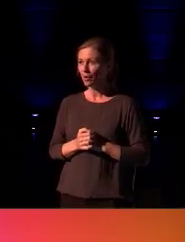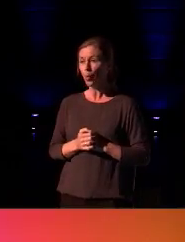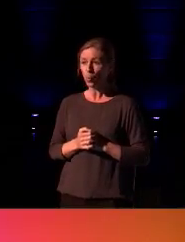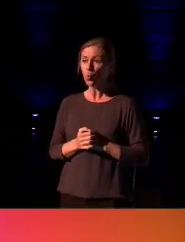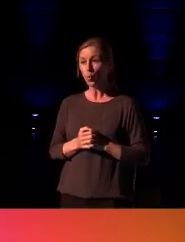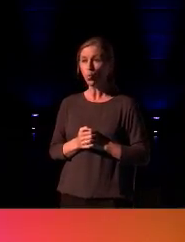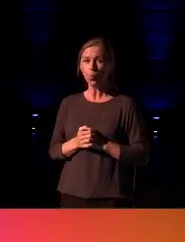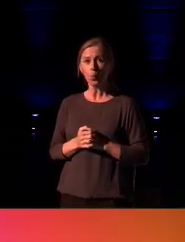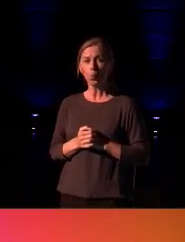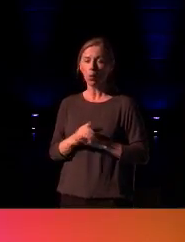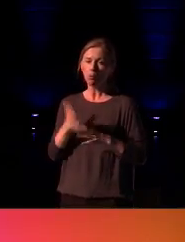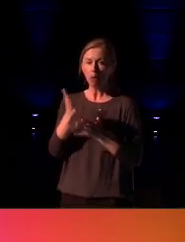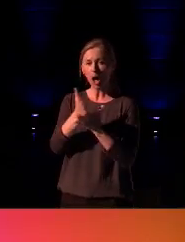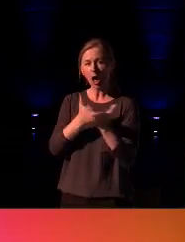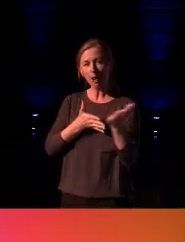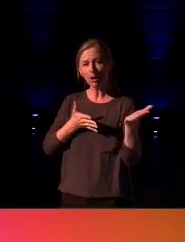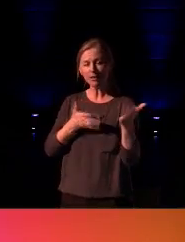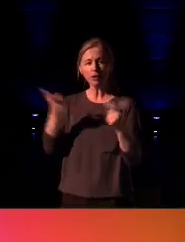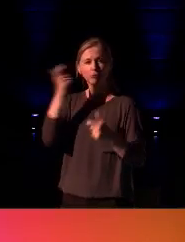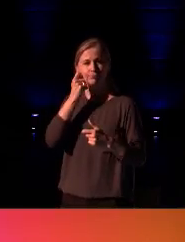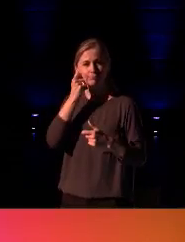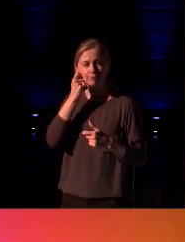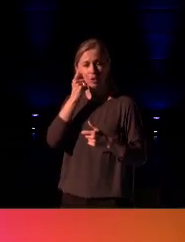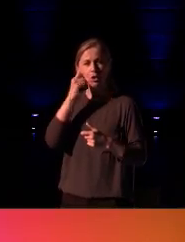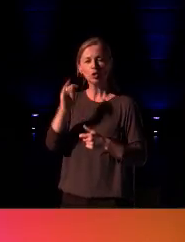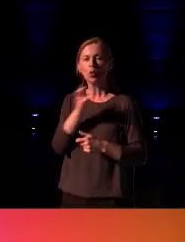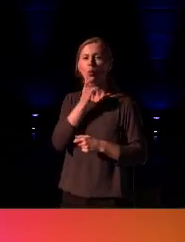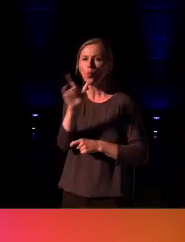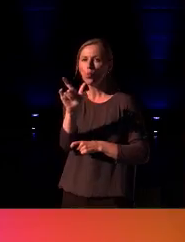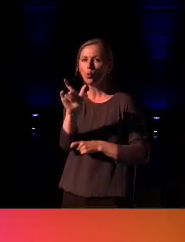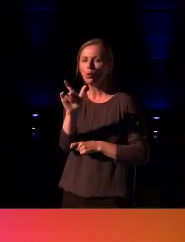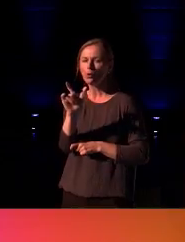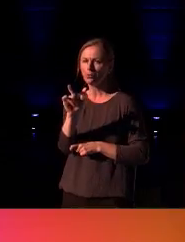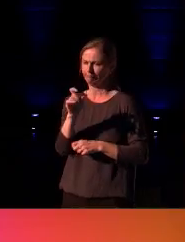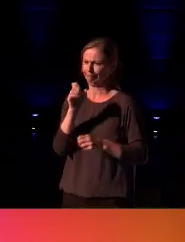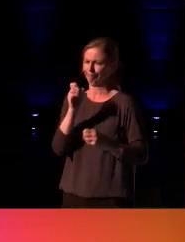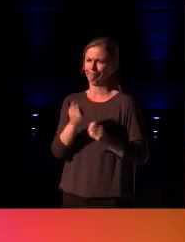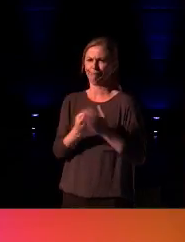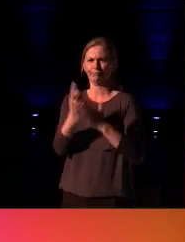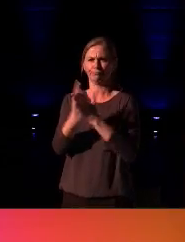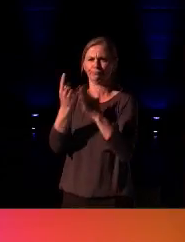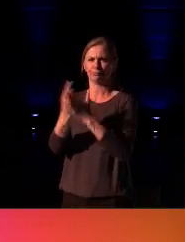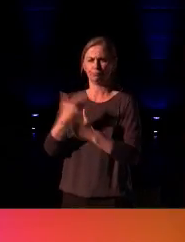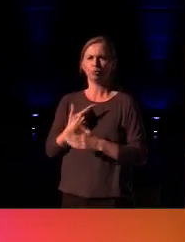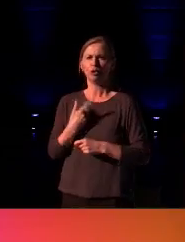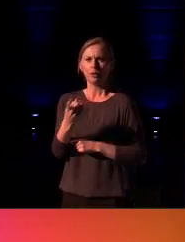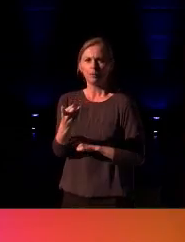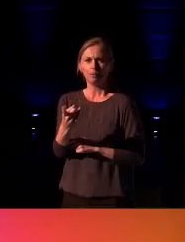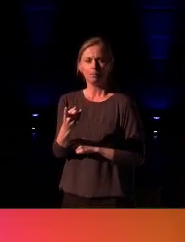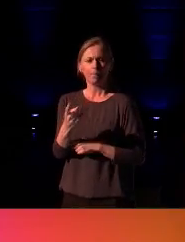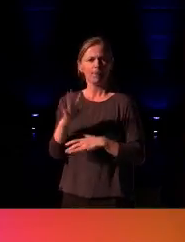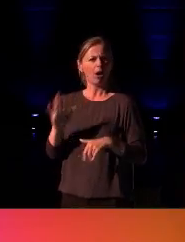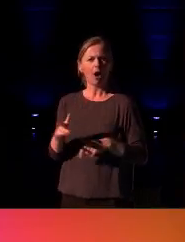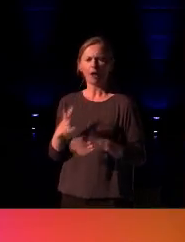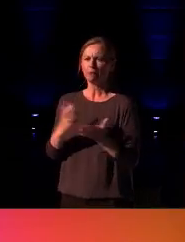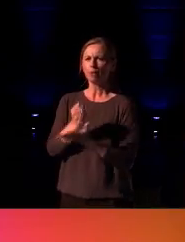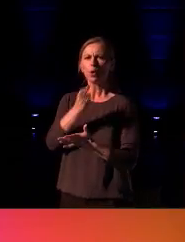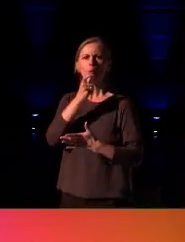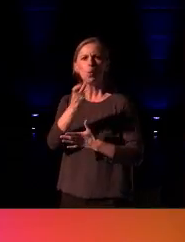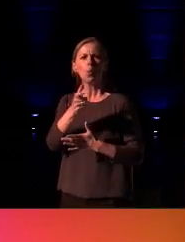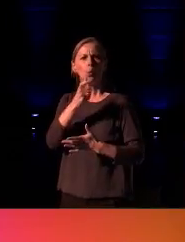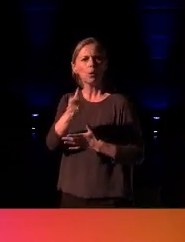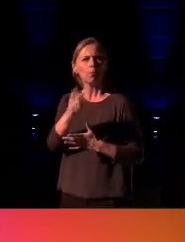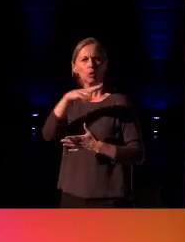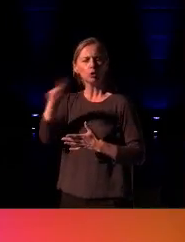Ja, kanskje halvparten. Det er et ord som brukes ekstremt mye. Og vi har ikke noe godt ord på norsk.